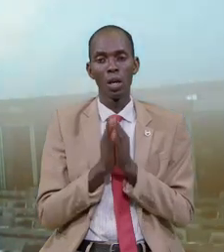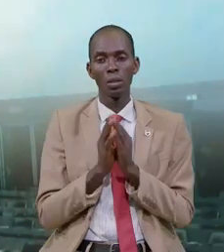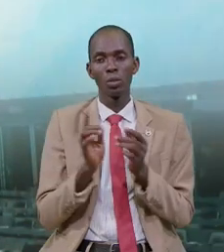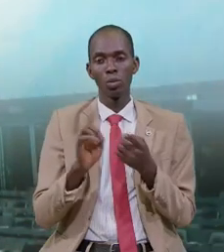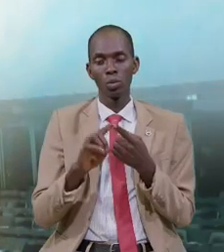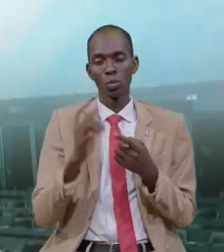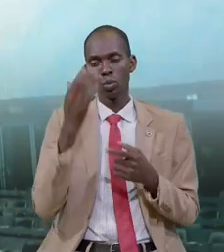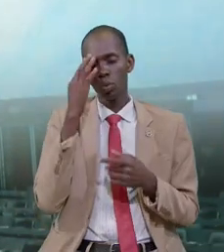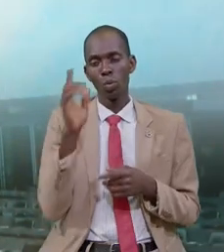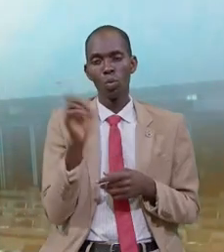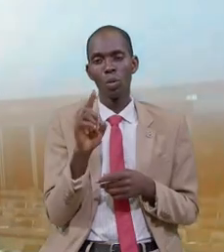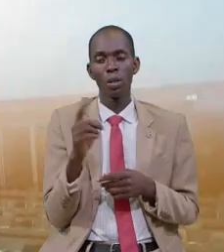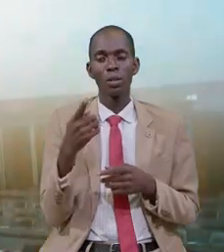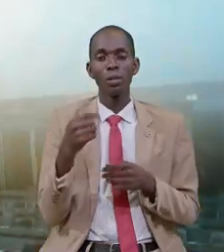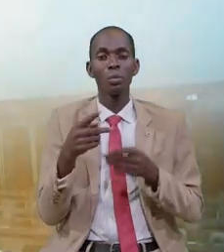province